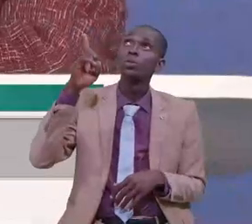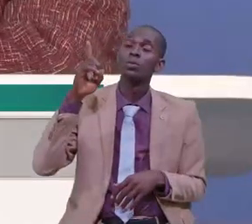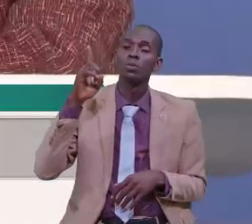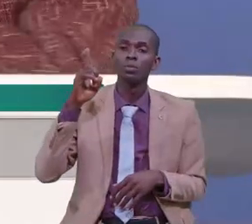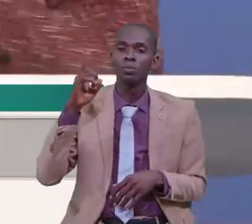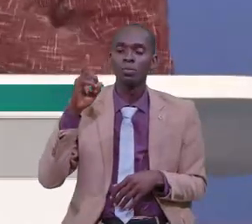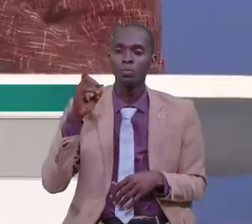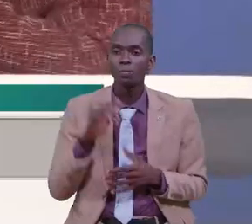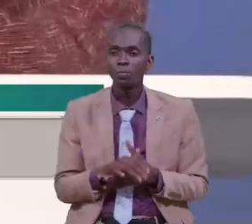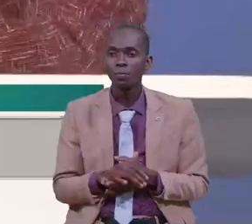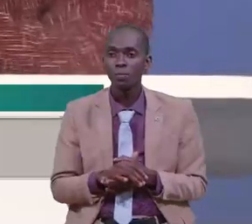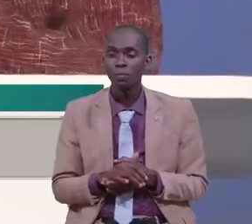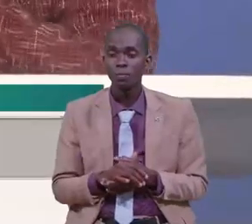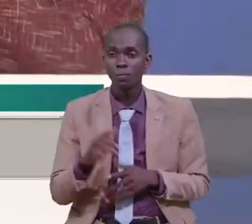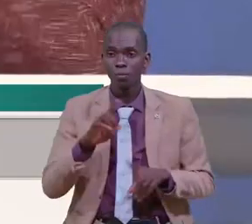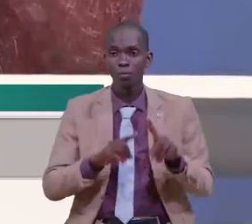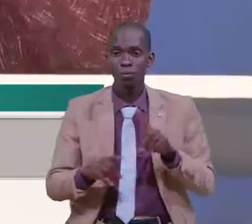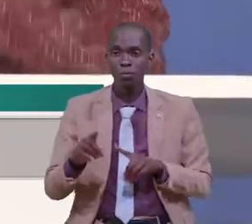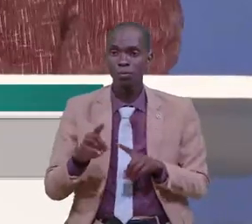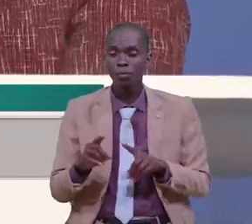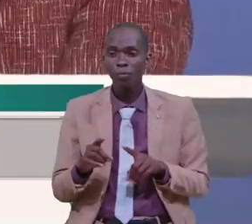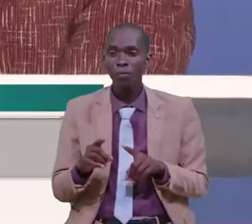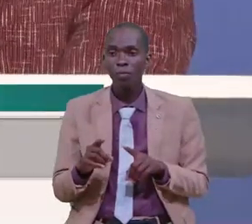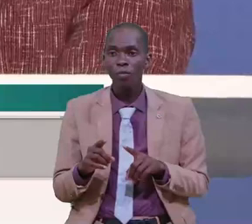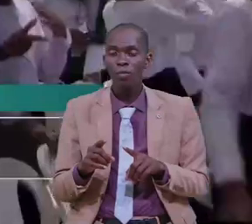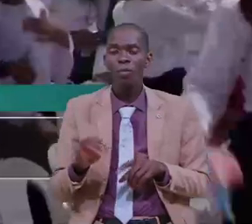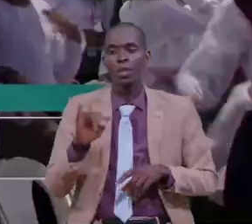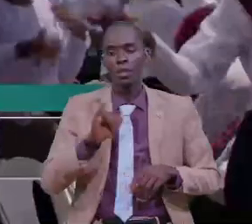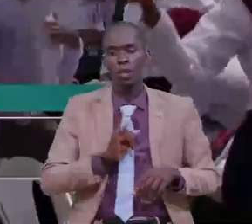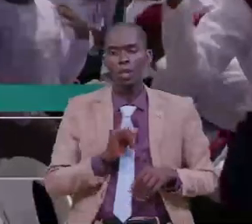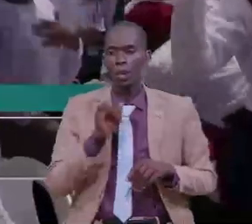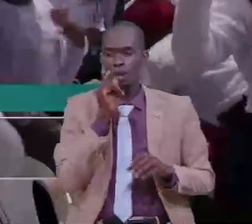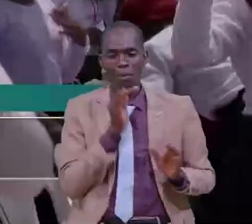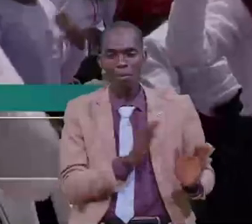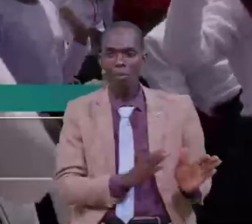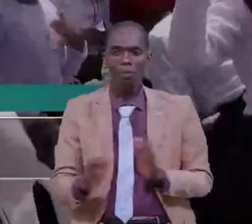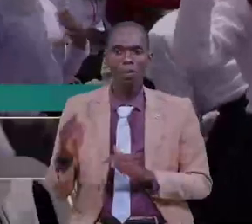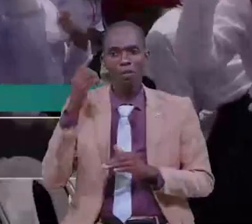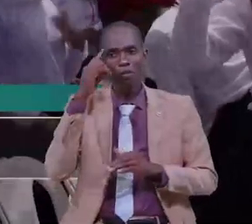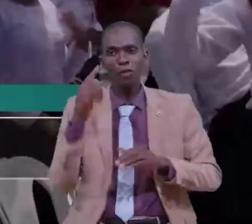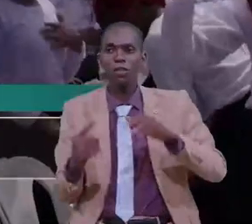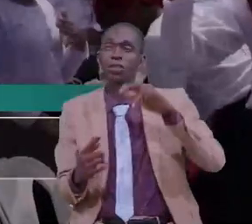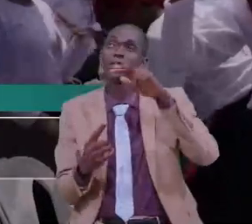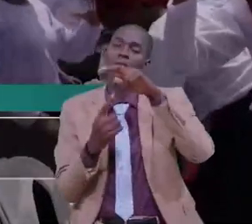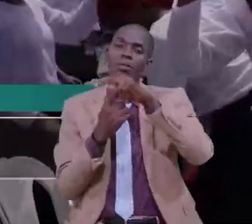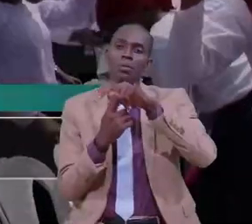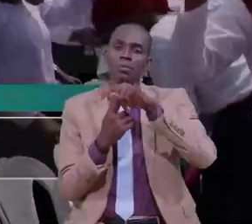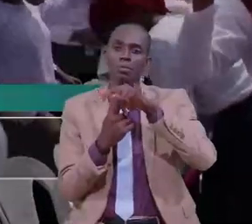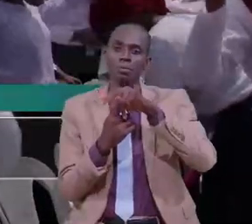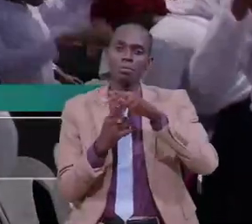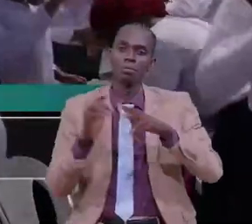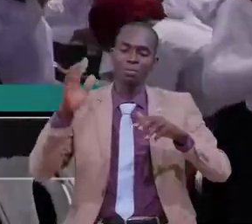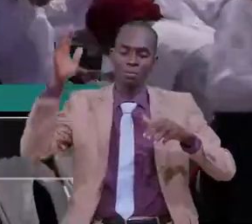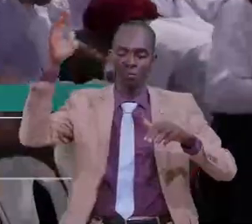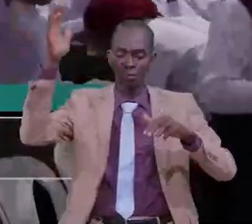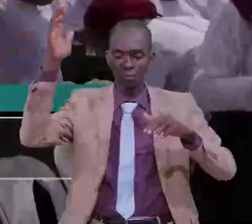Maintenant, tu es préparé pour le championnat. Je suis apprêté pour devenir champion. Lève